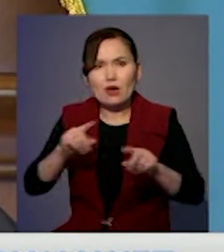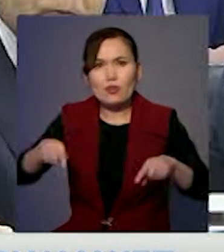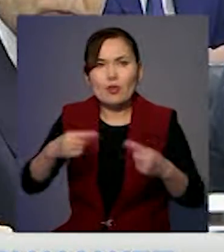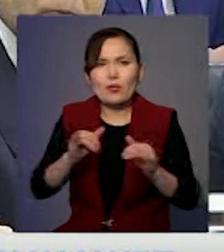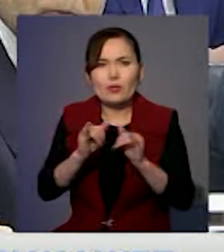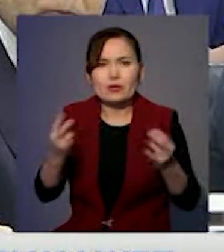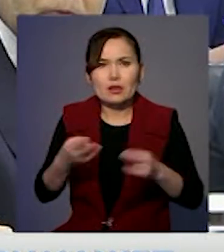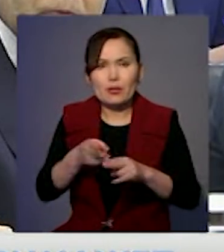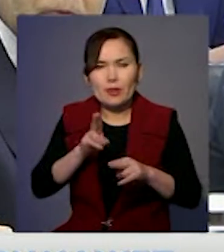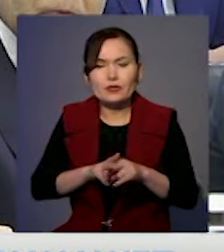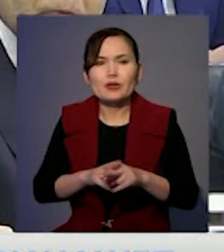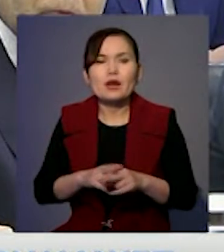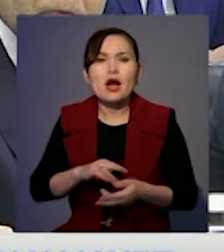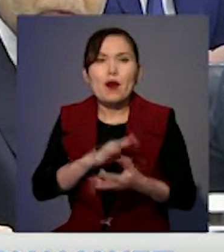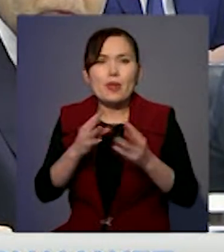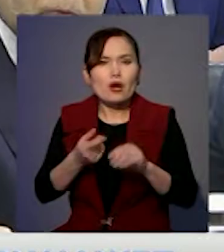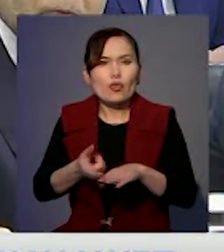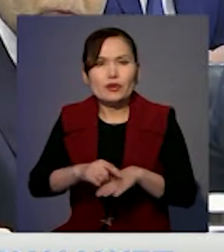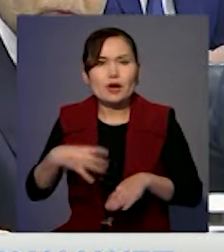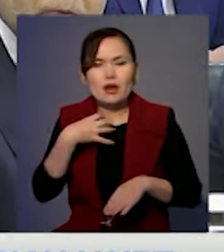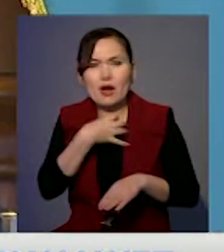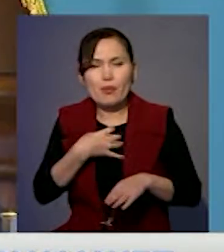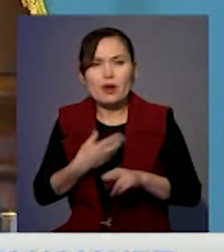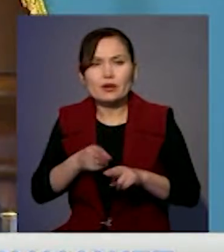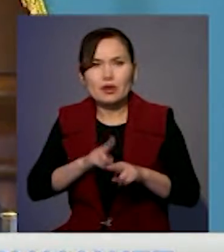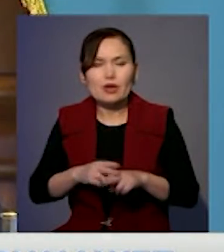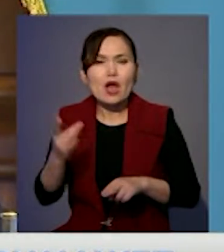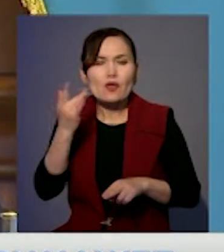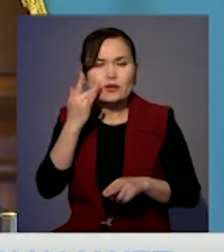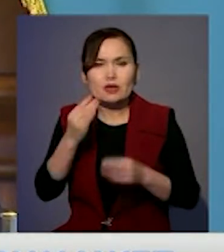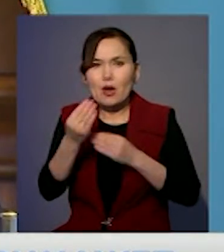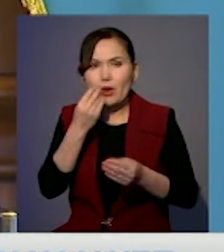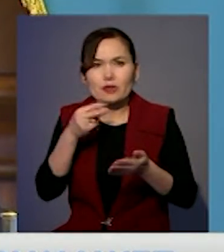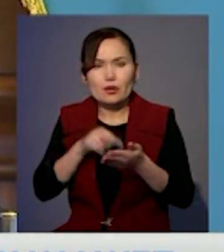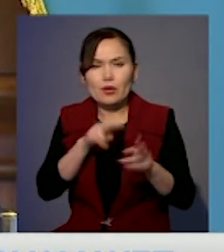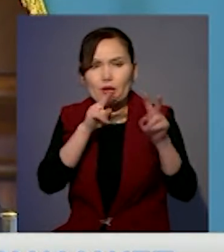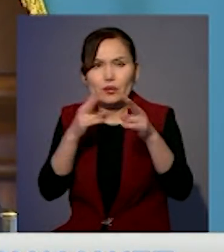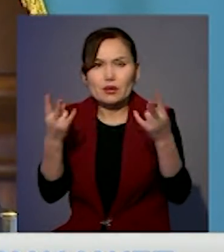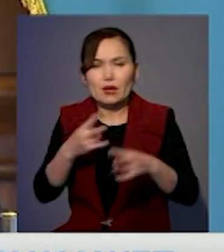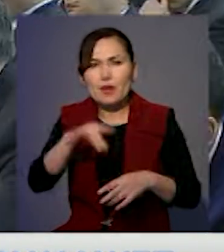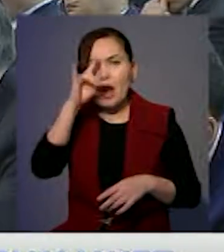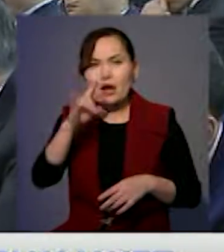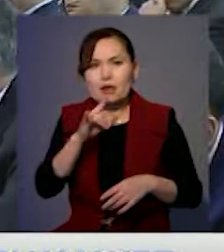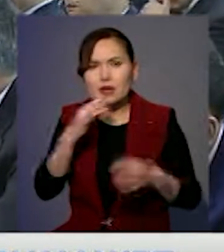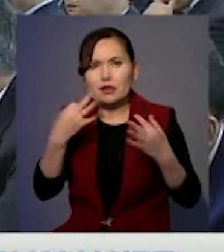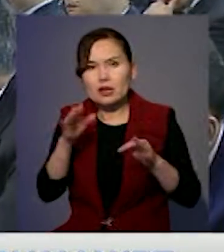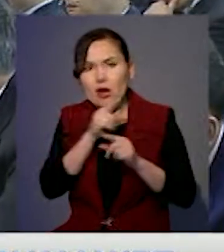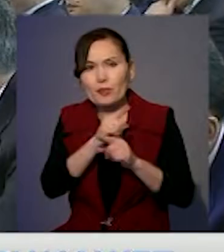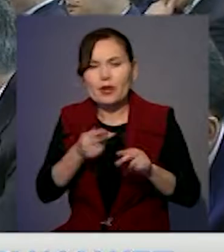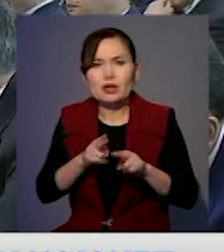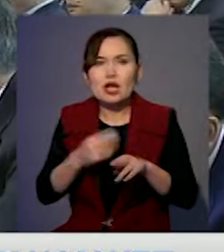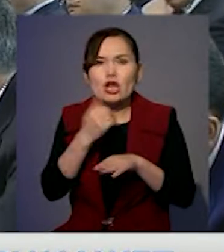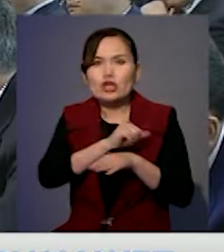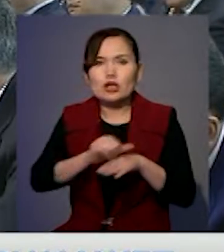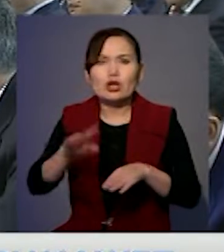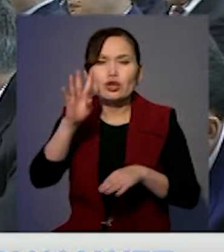қымбат. Сондықтан тариф пен әлеуметтік маңызы бар тауардың бағасы үнемі бақылауда болуы керек. Елімізге тәуелсіздік алған жылдардан бері